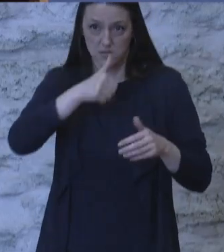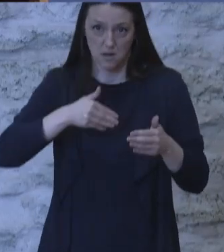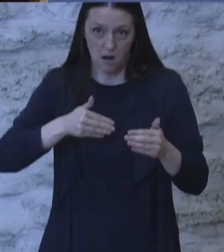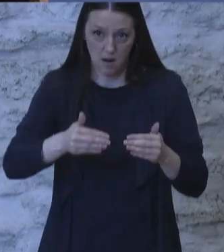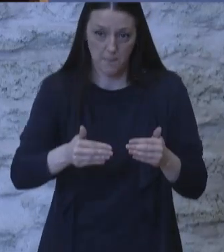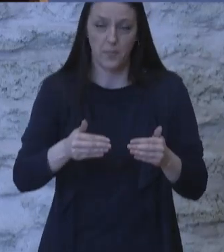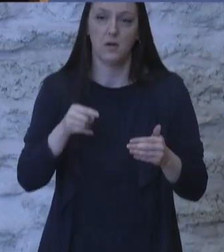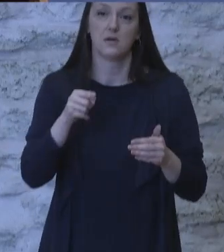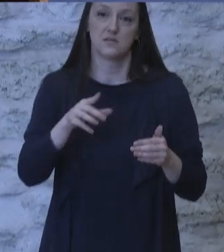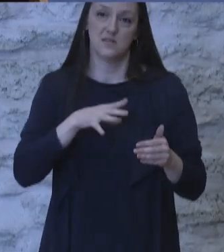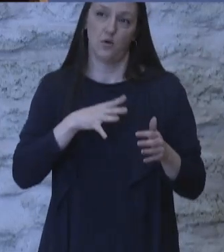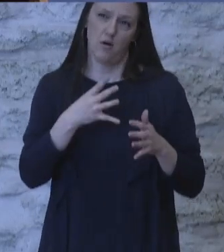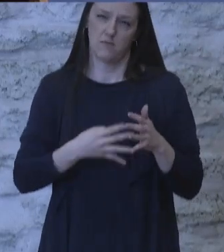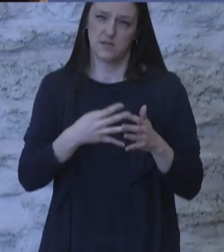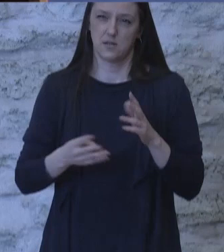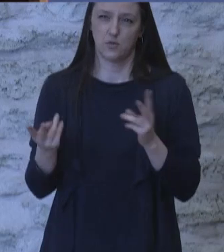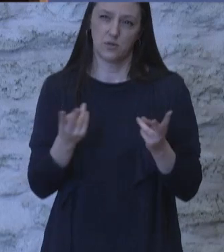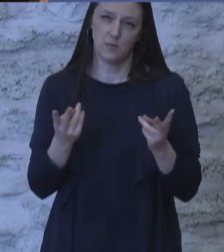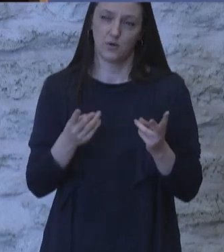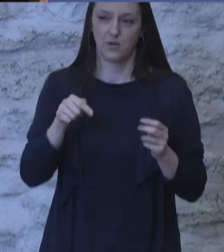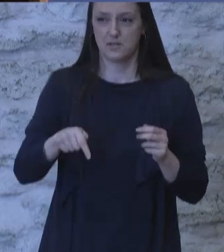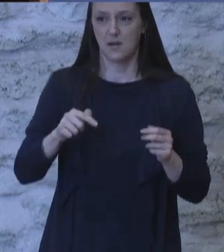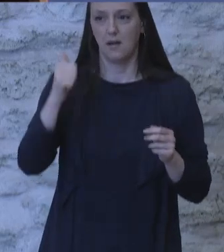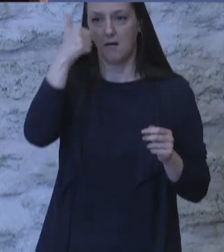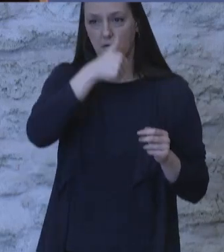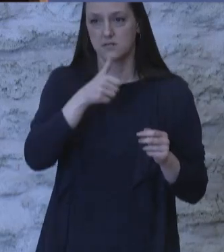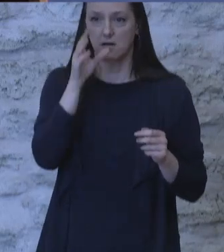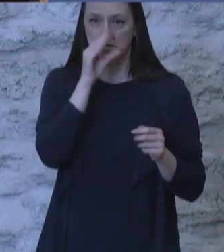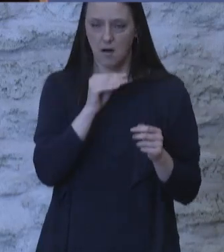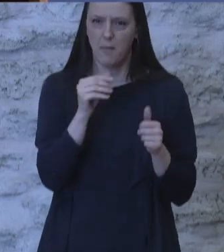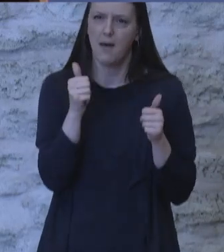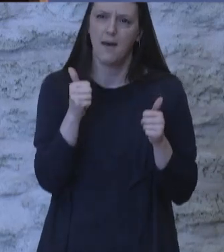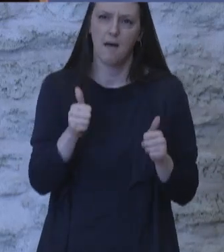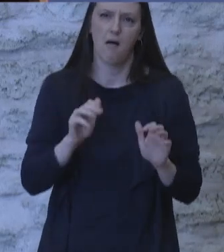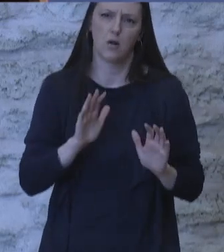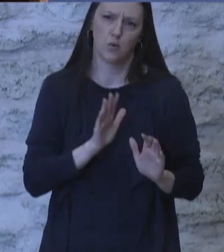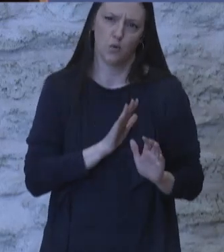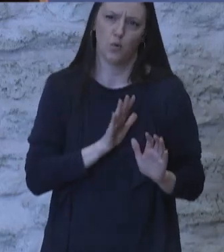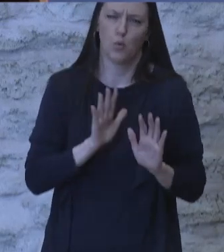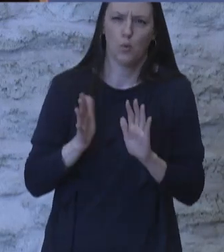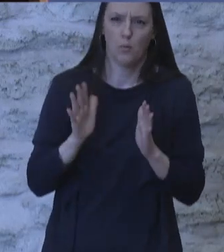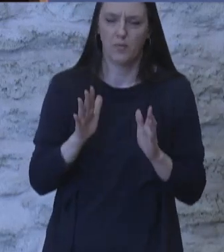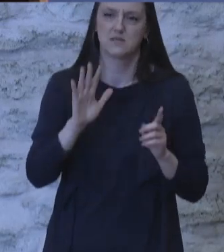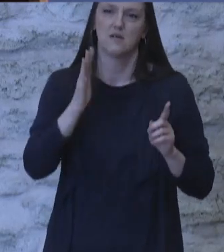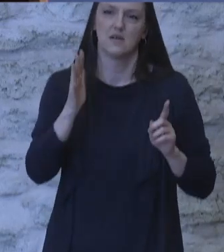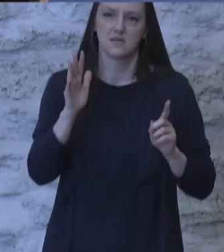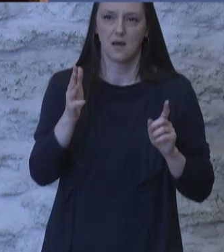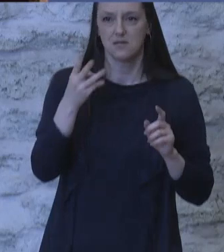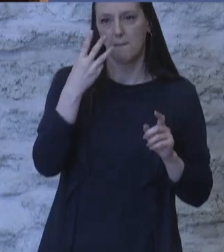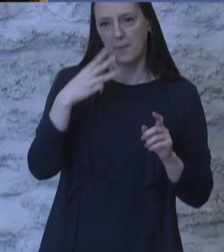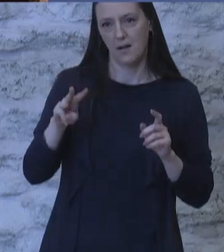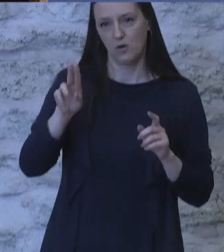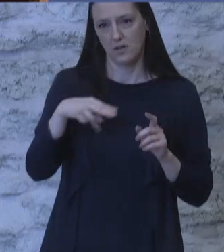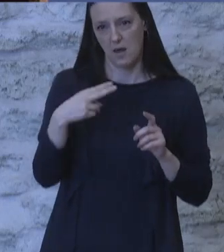see arvestus, et siin sellel aastal on võimalik realiseerida hea lihul, ja ma rõhutan hea lihul 15 miljonit eurot. Ajakirjandus ma